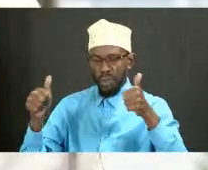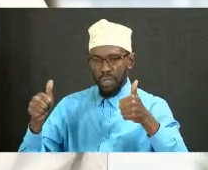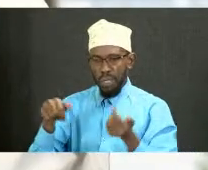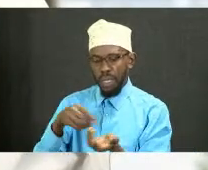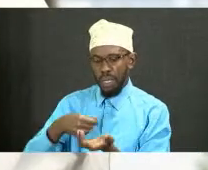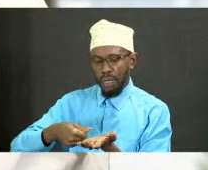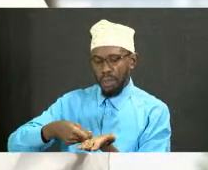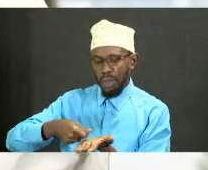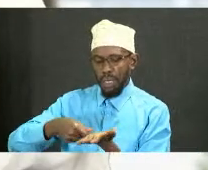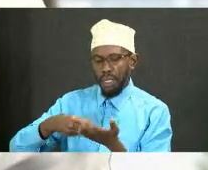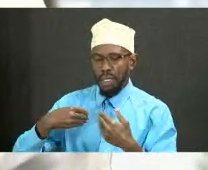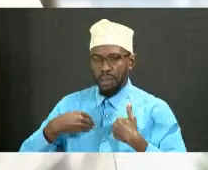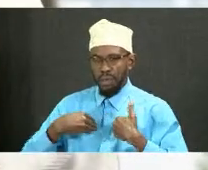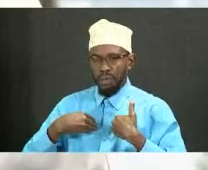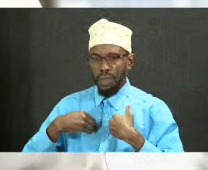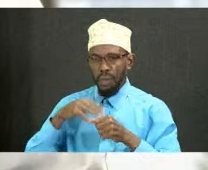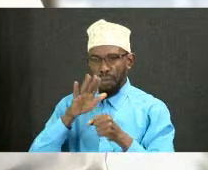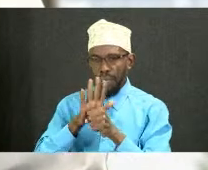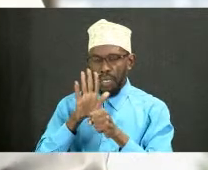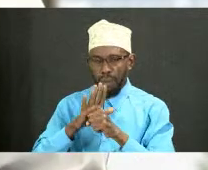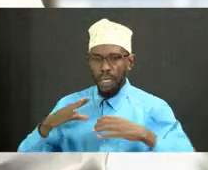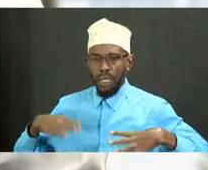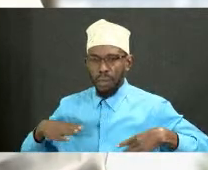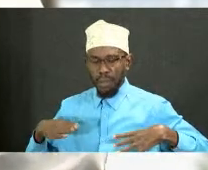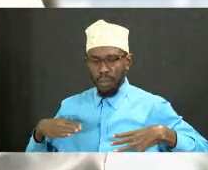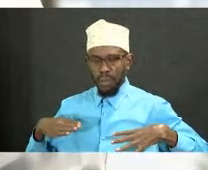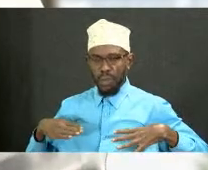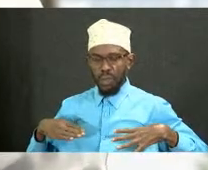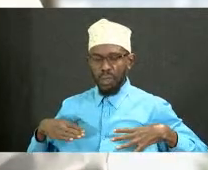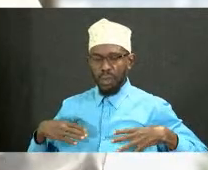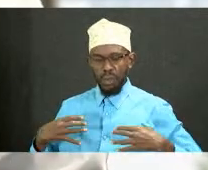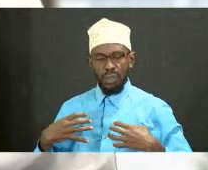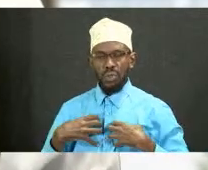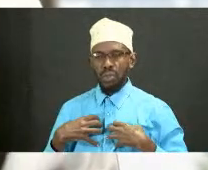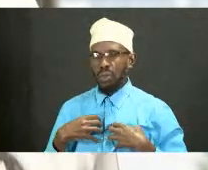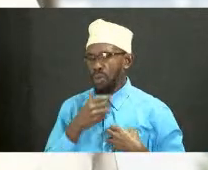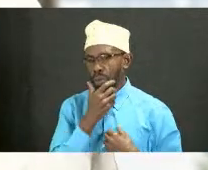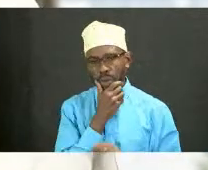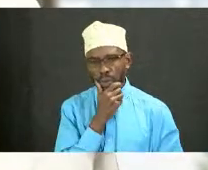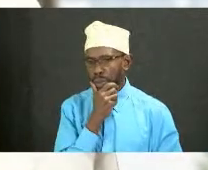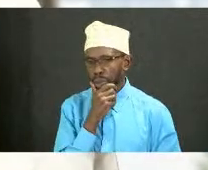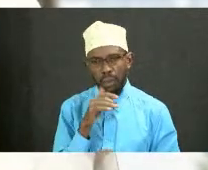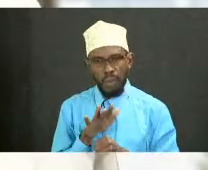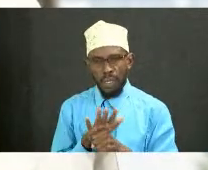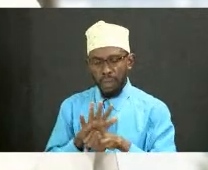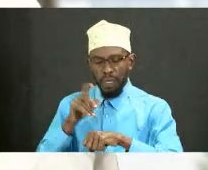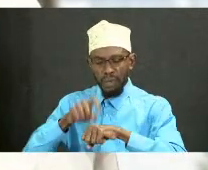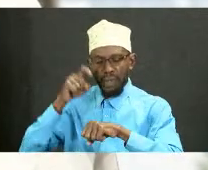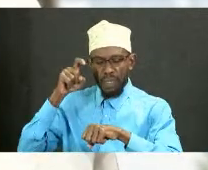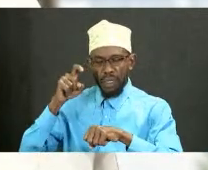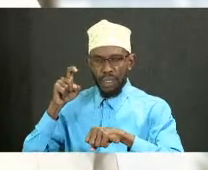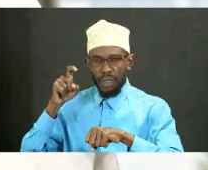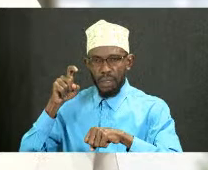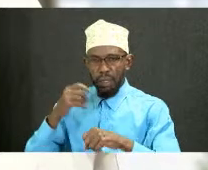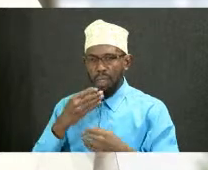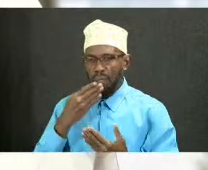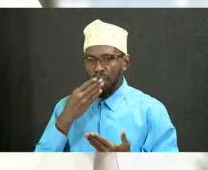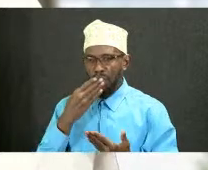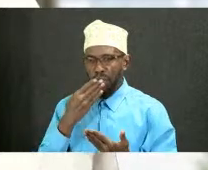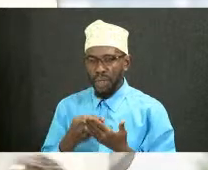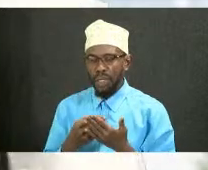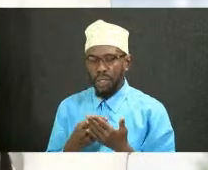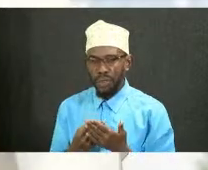kwa hizi pesa ambazo nilikuwa nimeziweka. Kuna watu wengi ambao kwa masikitiko makubwa katika hali kama hii. Naam. Asante